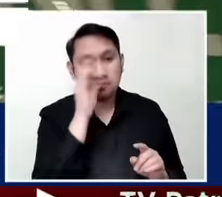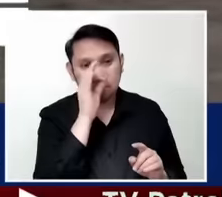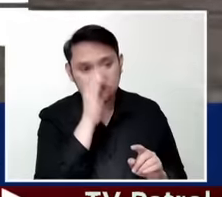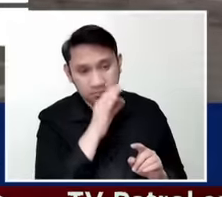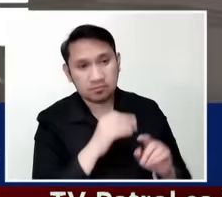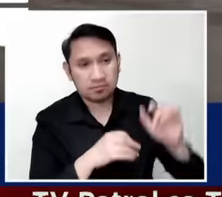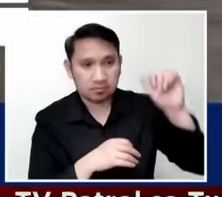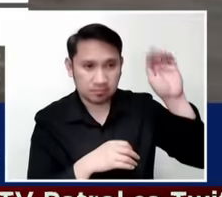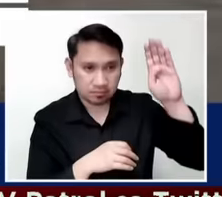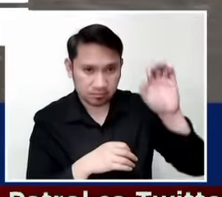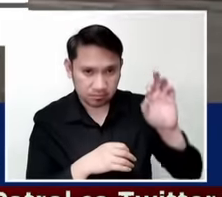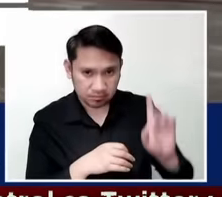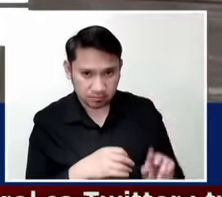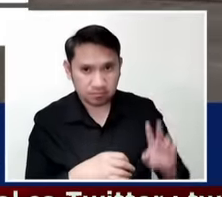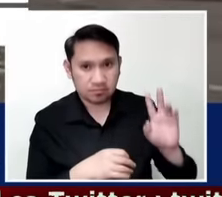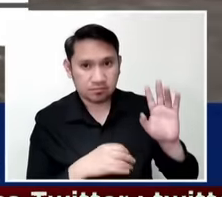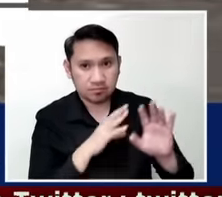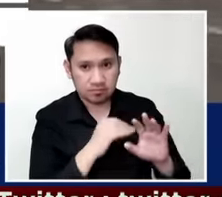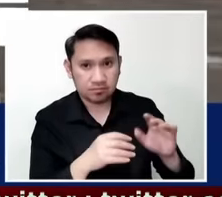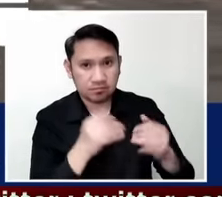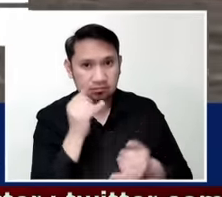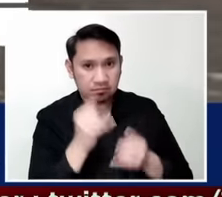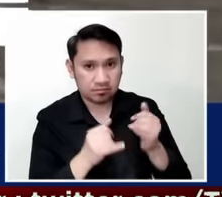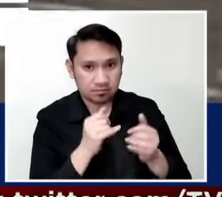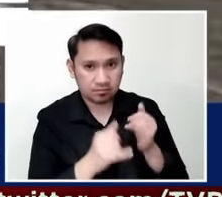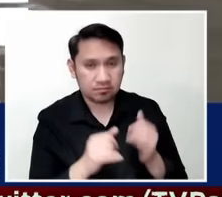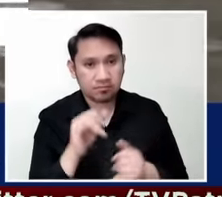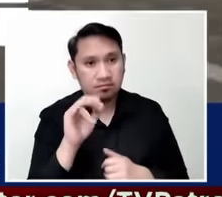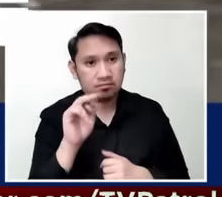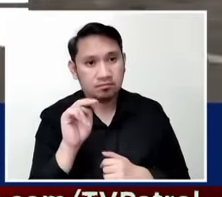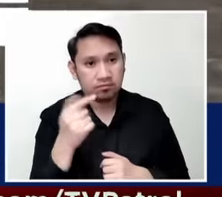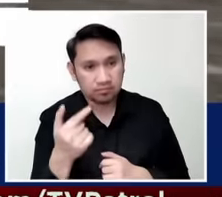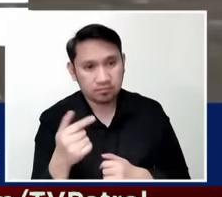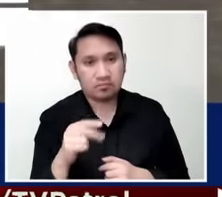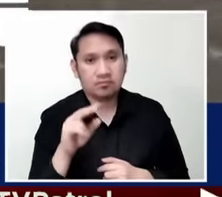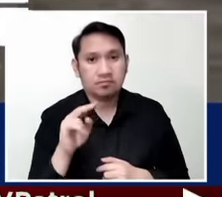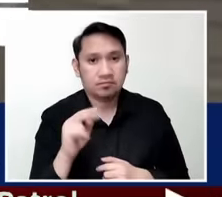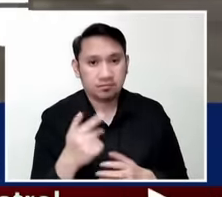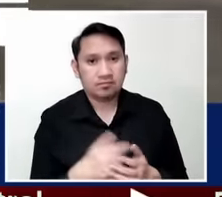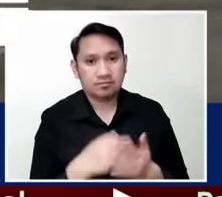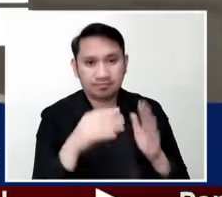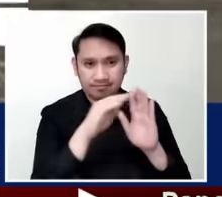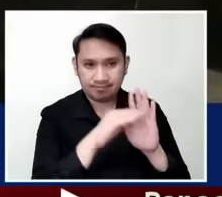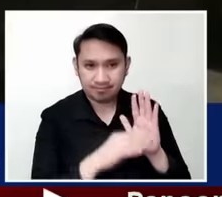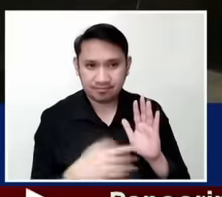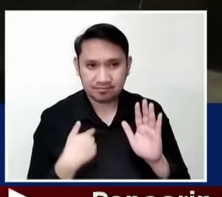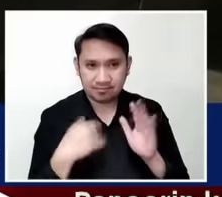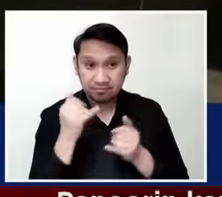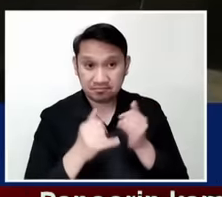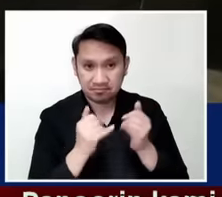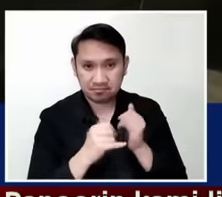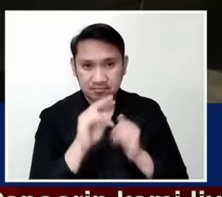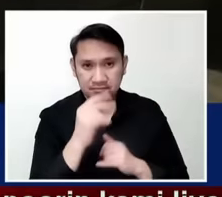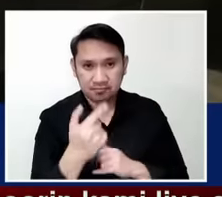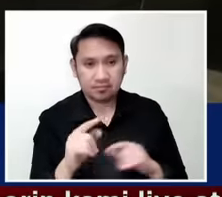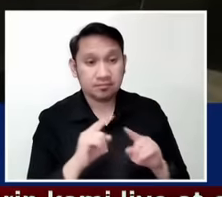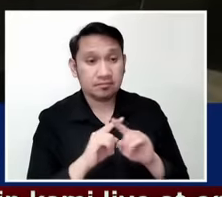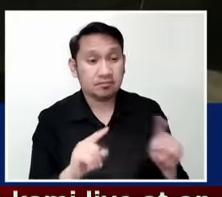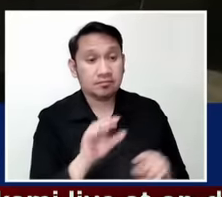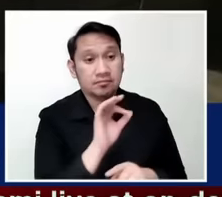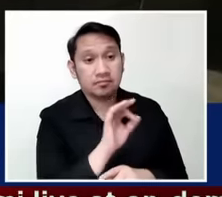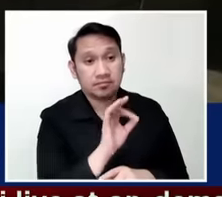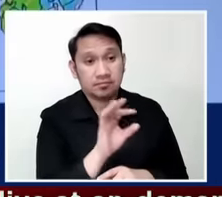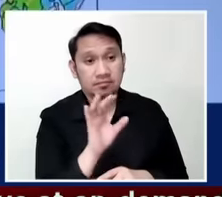sa NG ang ginagamit noon tulad ng Auring, Bebeng, Karing at iba pa. Pero noong